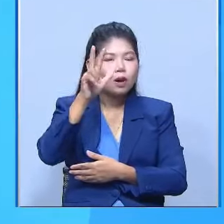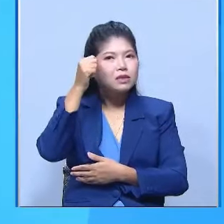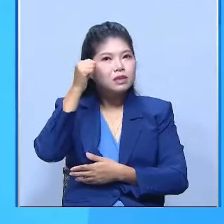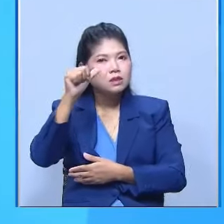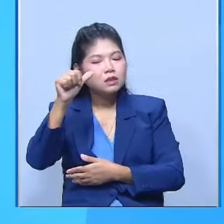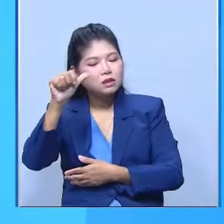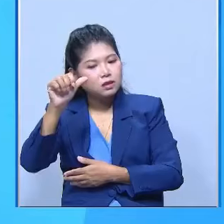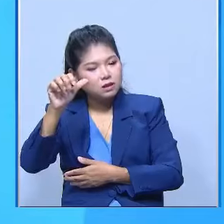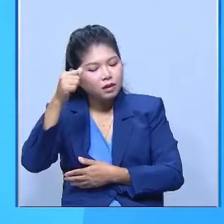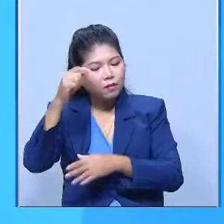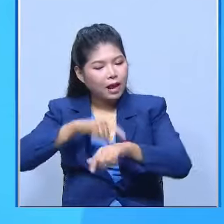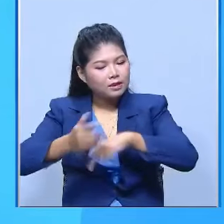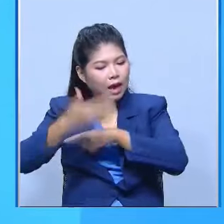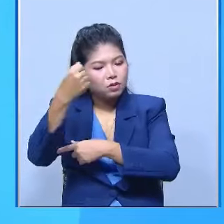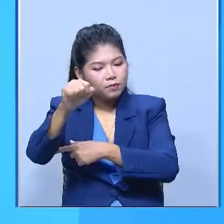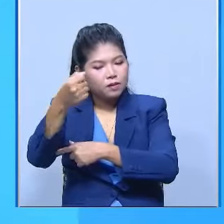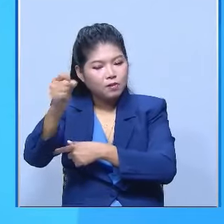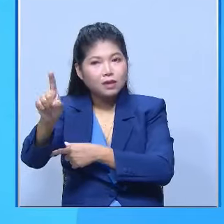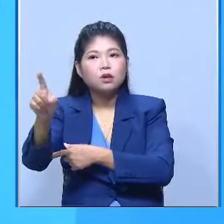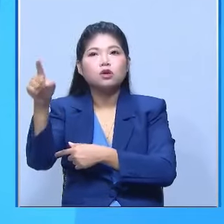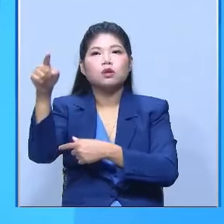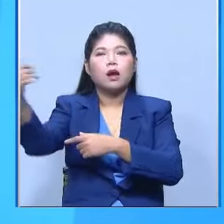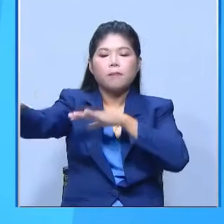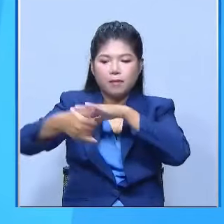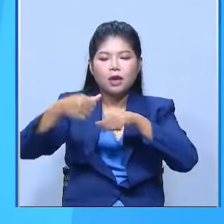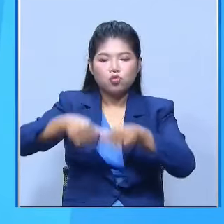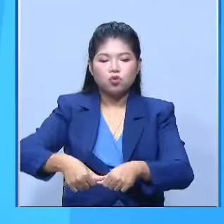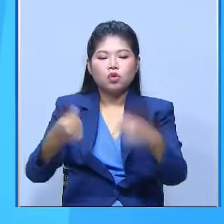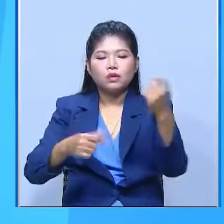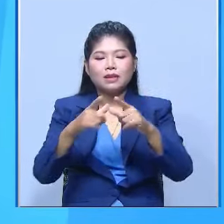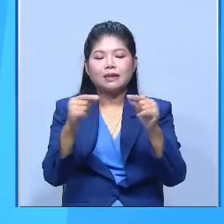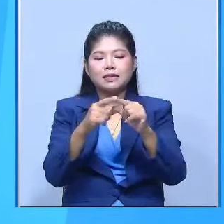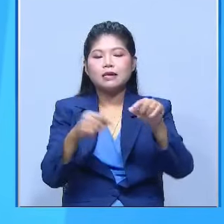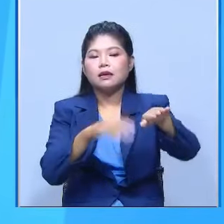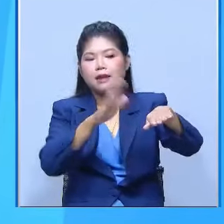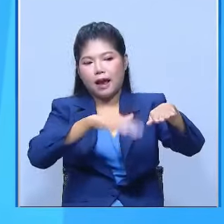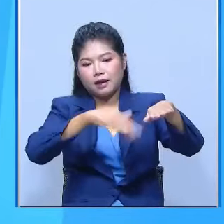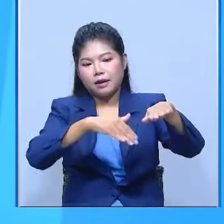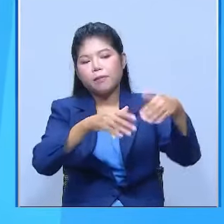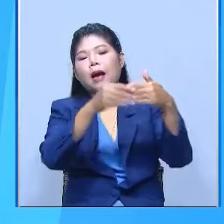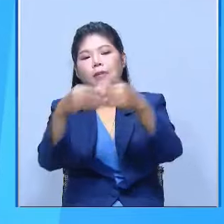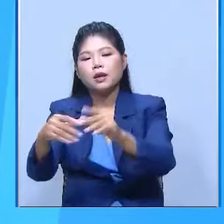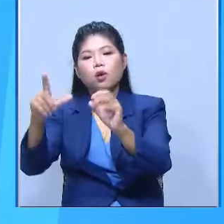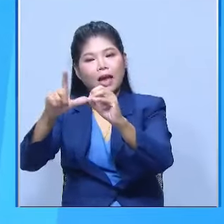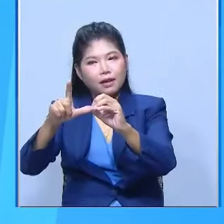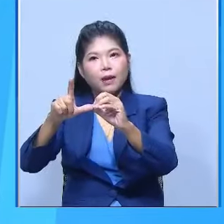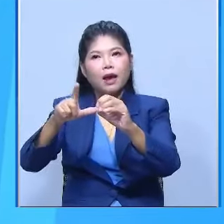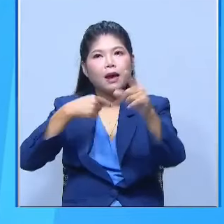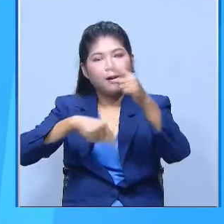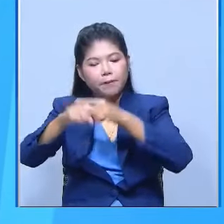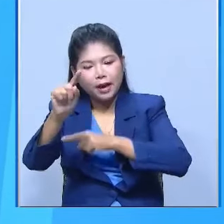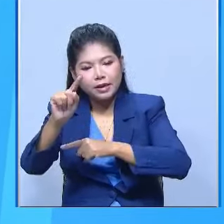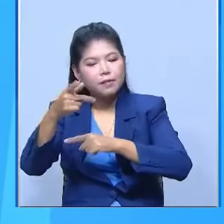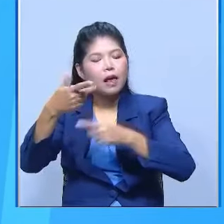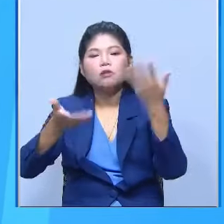วงประมาณ10โมง11โมงค่ะมาแล้วก็มาเรียกแท็กซี่ไปโลตัสบ้างไปประชาชื่นบ้างแล้วแต่แกจะ